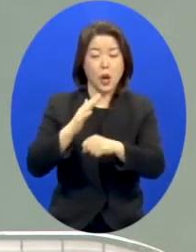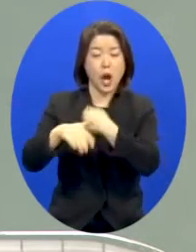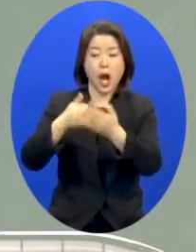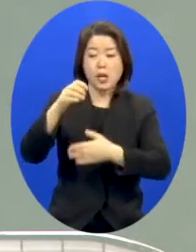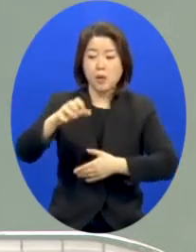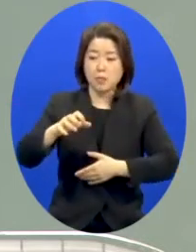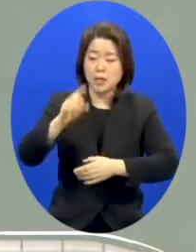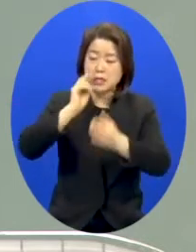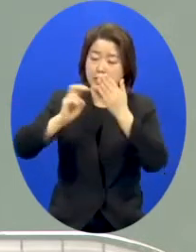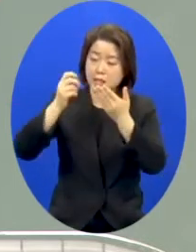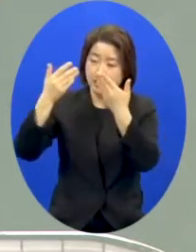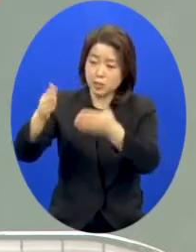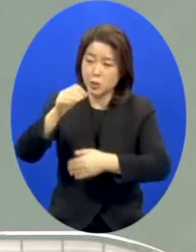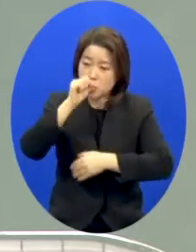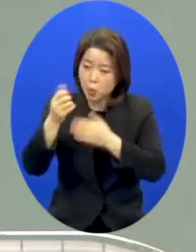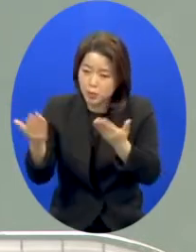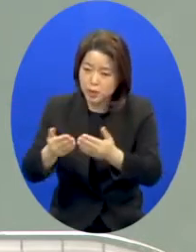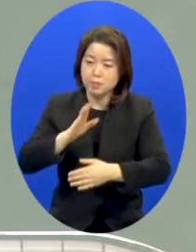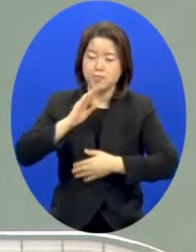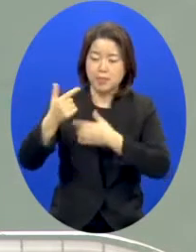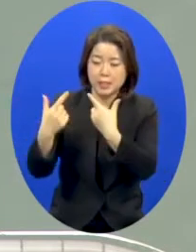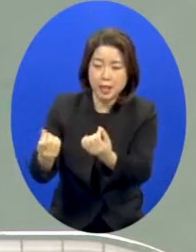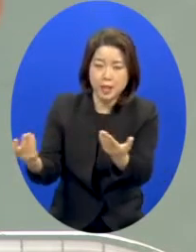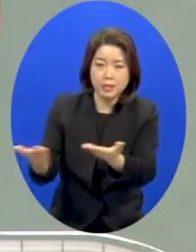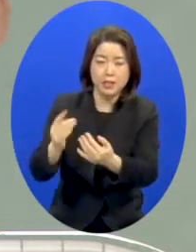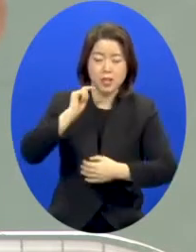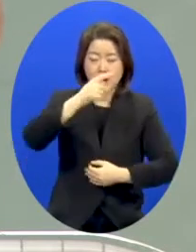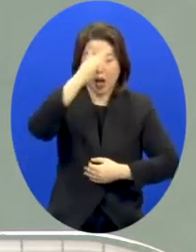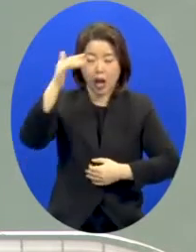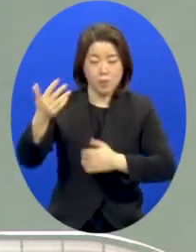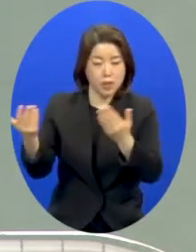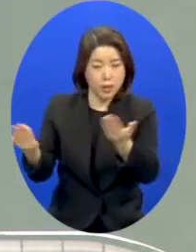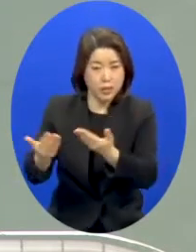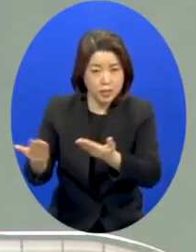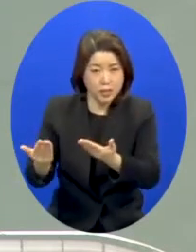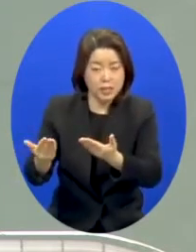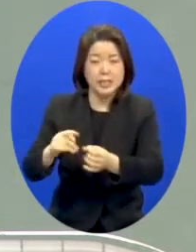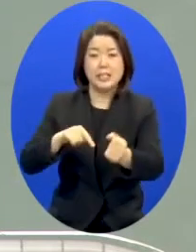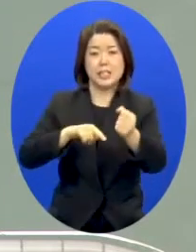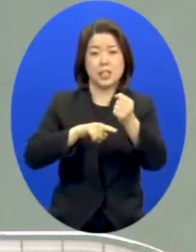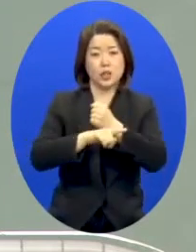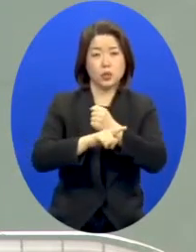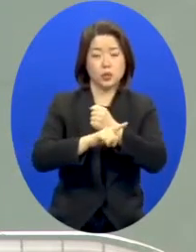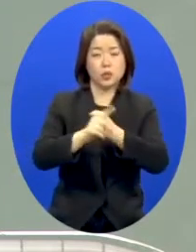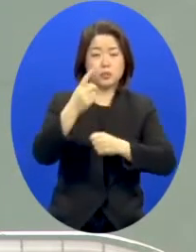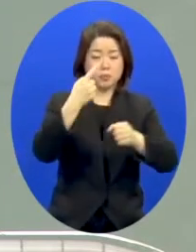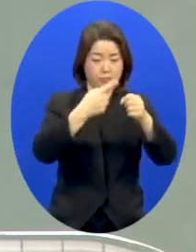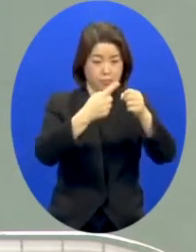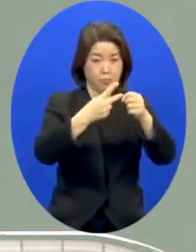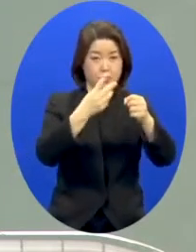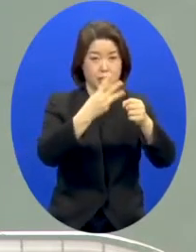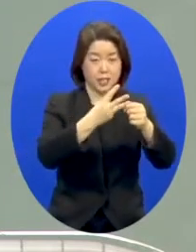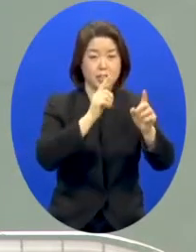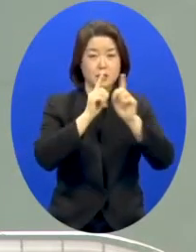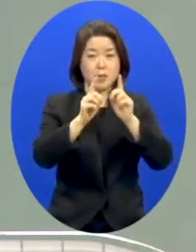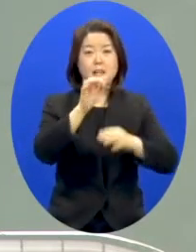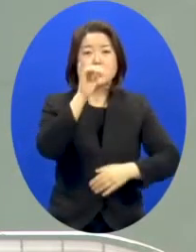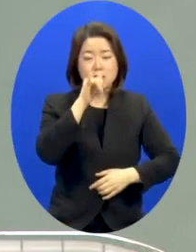일이고 마땅한 일이고 그리고 아름다운 일이라고 하는 이유 세 가지를 말씀 합니다